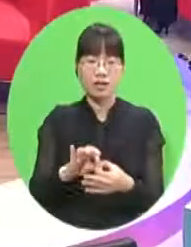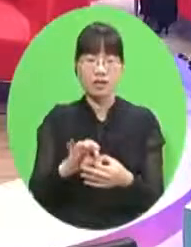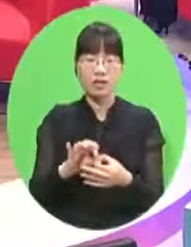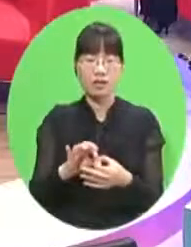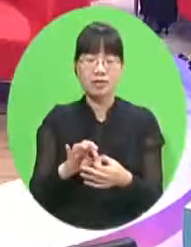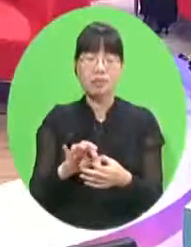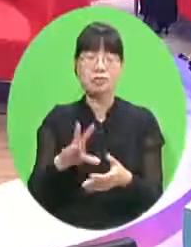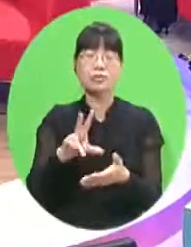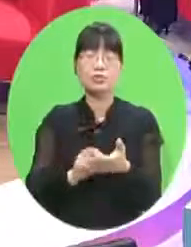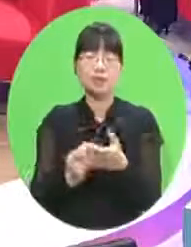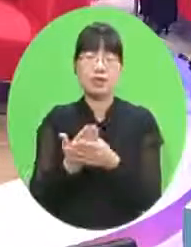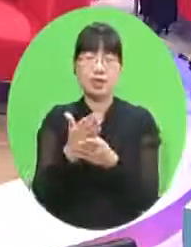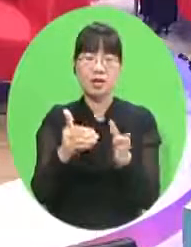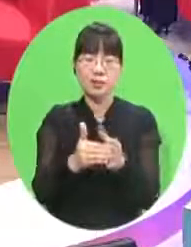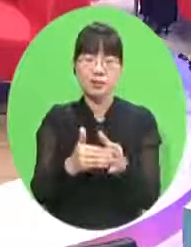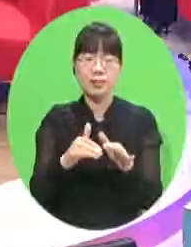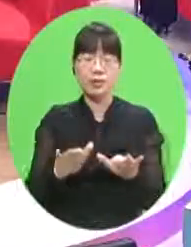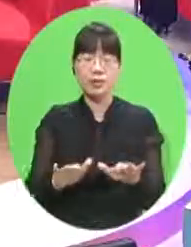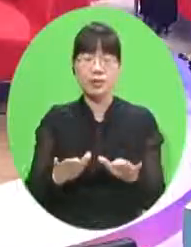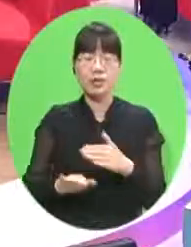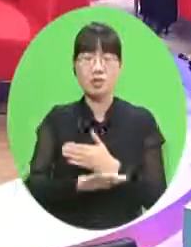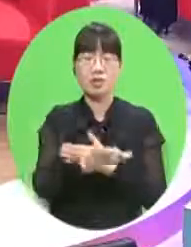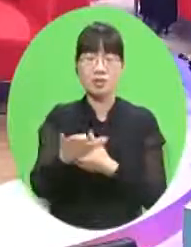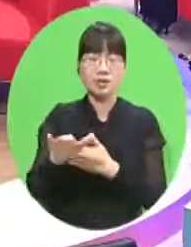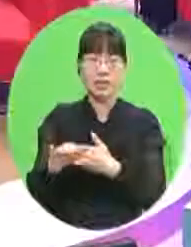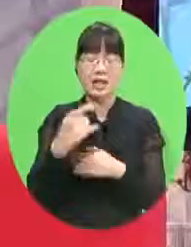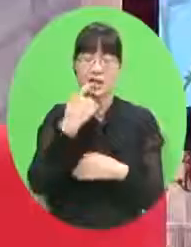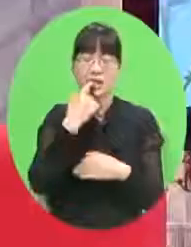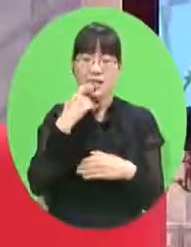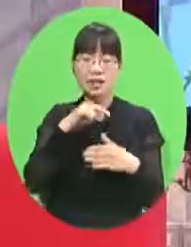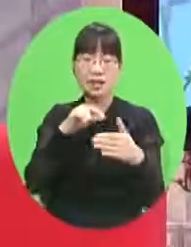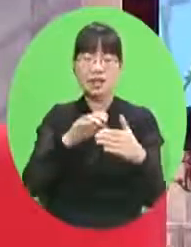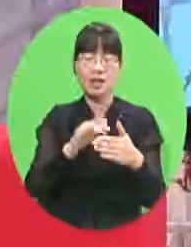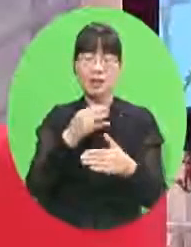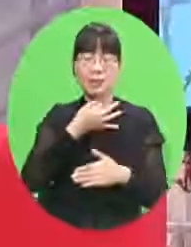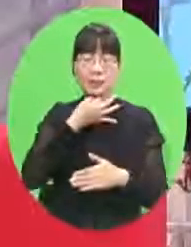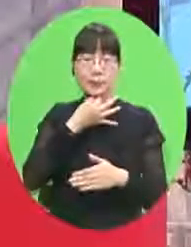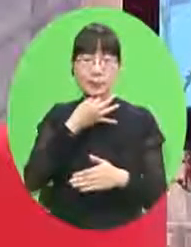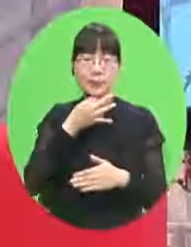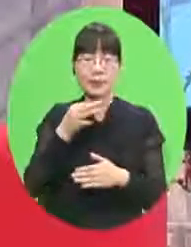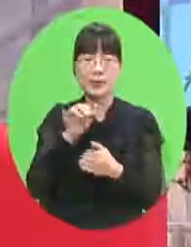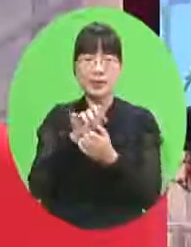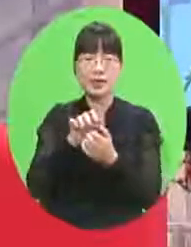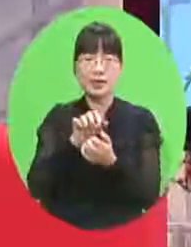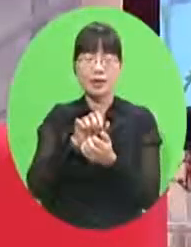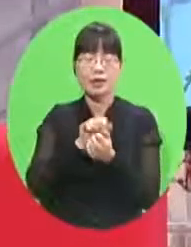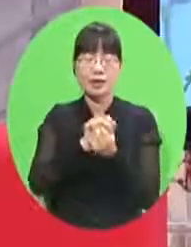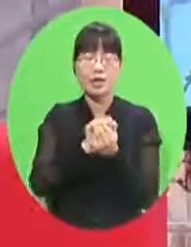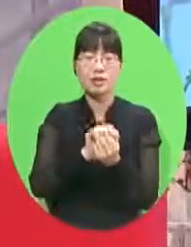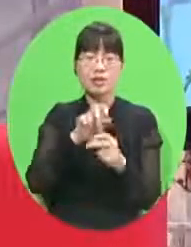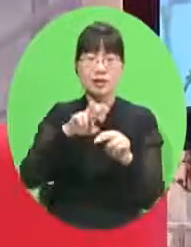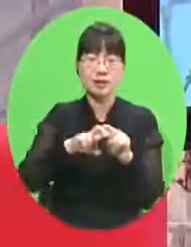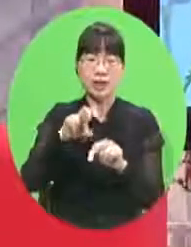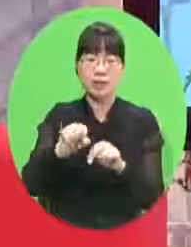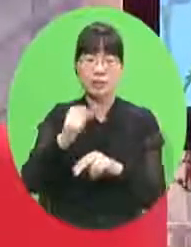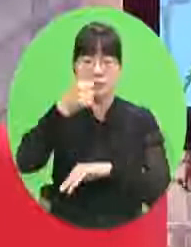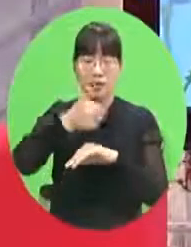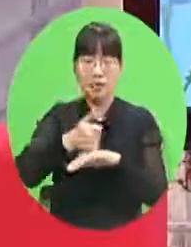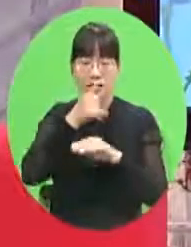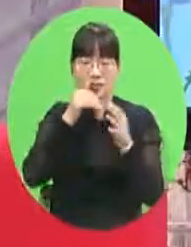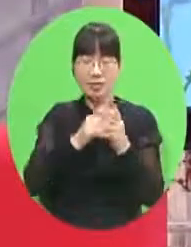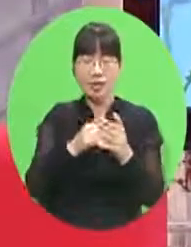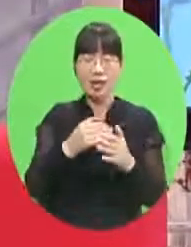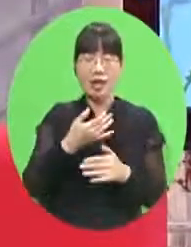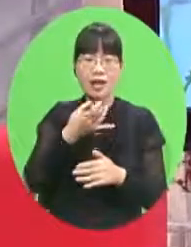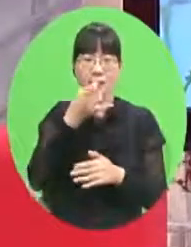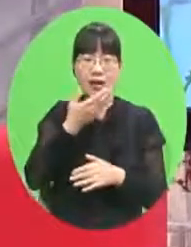트러블이 생겨요. 그래서 우리가 그 입에서는 이제 침이 이 세균을 잡아줄 수 있는 마지막 그렇죠. 보루인데 침은 밥 먹을 때만